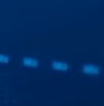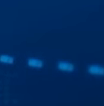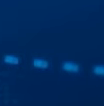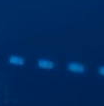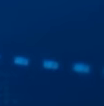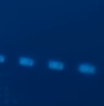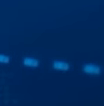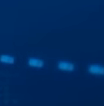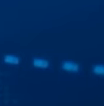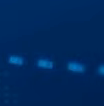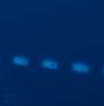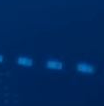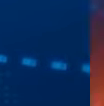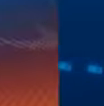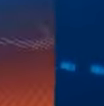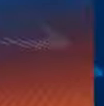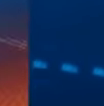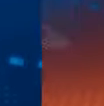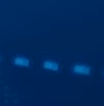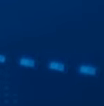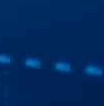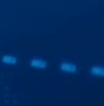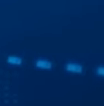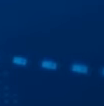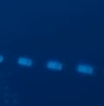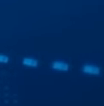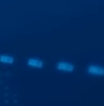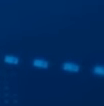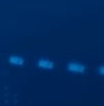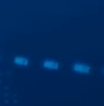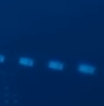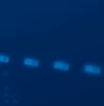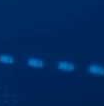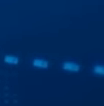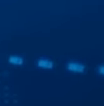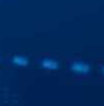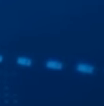Евро 424 теңге 63 тиын. Ресей рублі 5 теңге